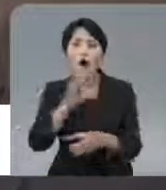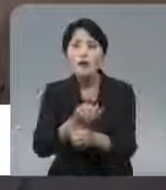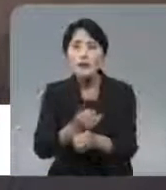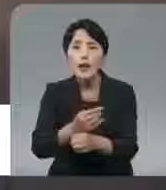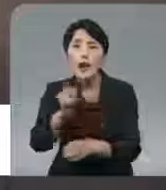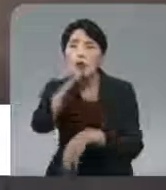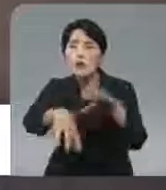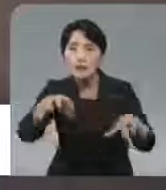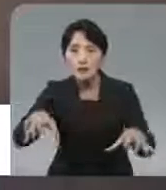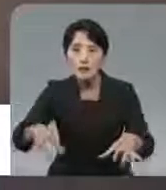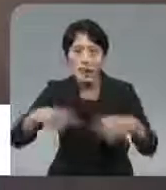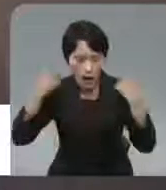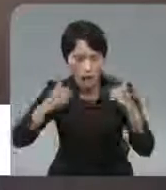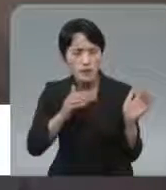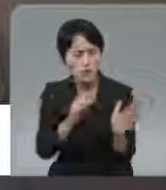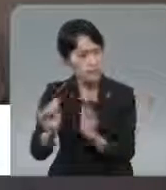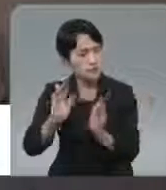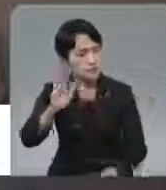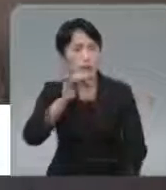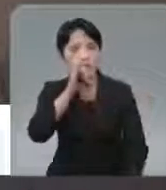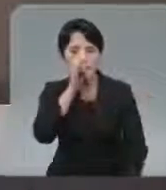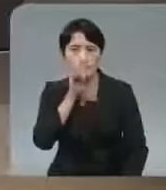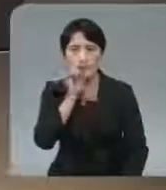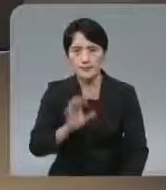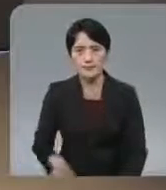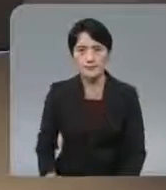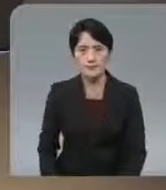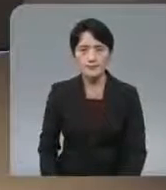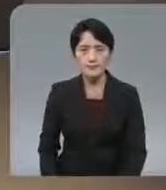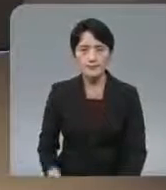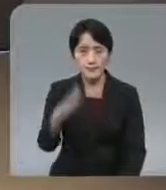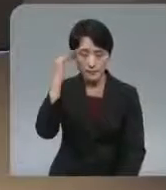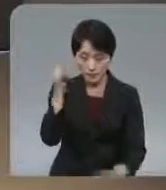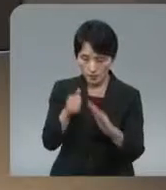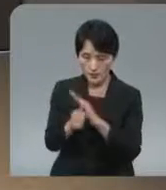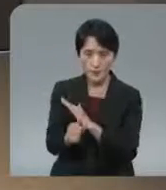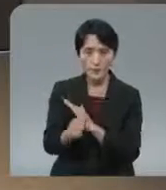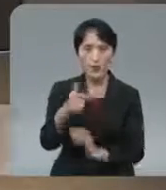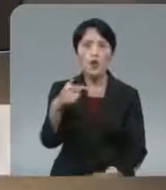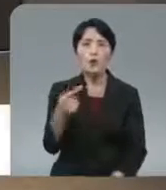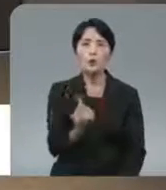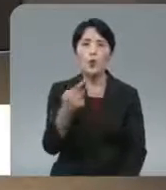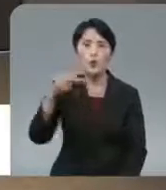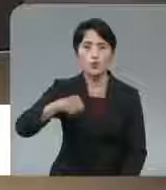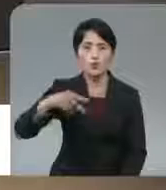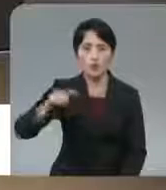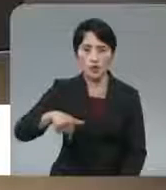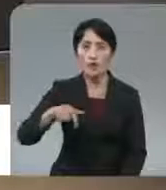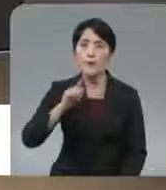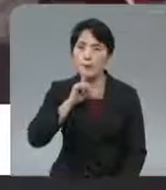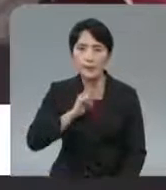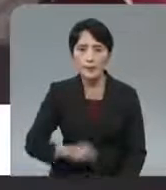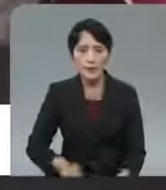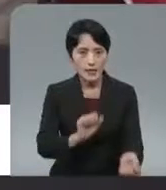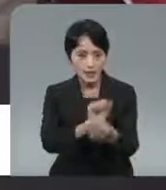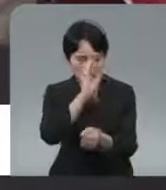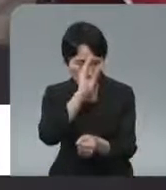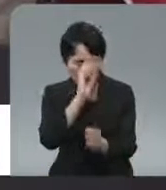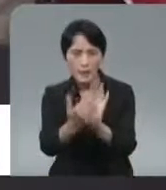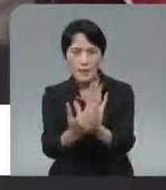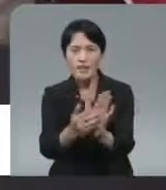viêm xoang Kim khẳng định Mỹ không ký đồ thù địch với miền Bắc và luôn luôn sẵn sàng đối thoại với Bắc Triều Tiên bất cứ khi nào bất kỳ đâu